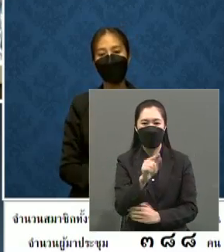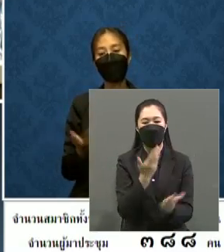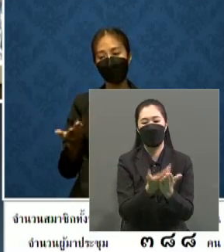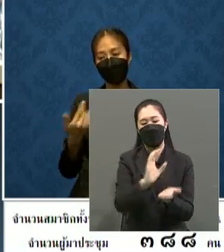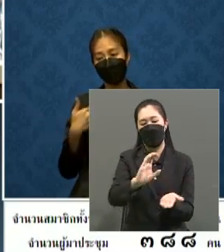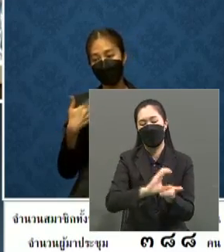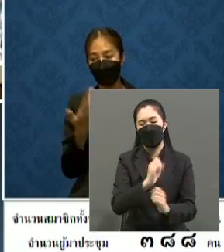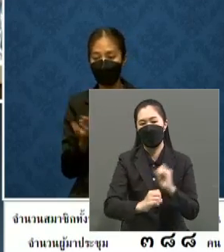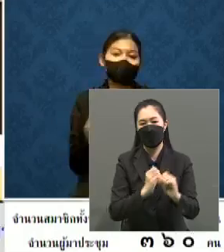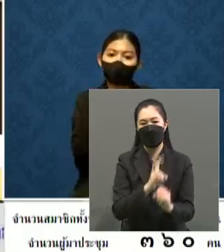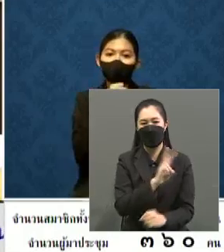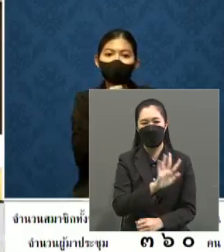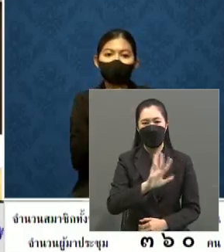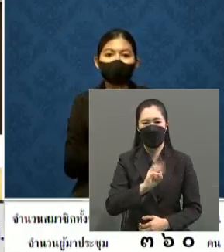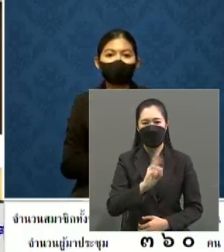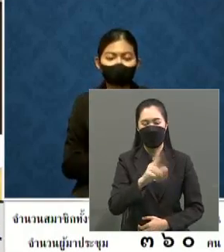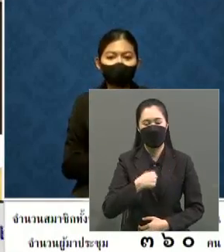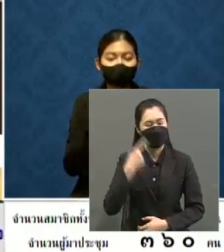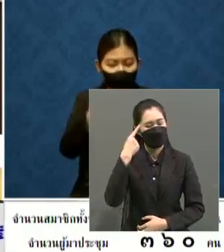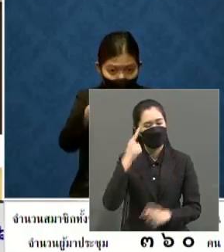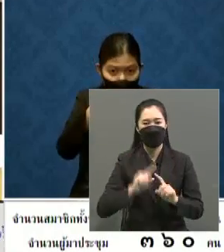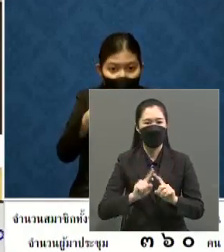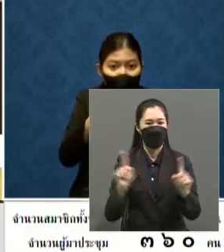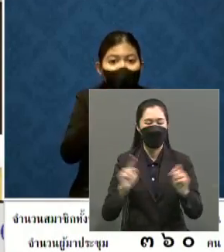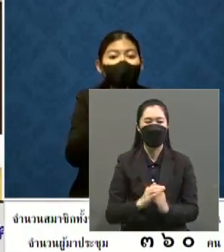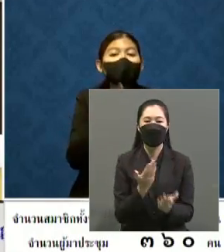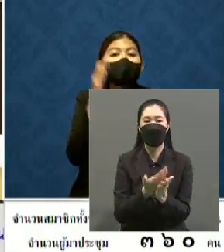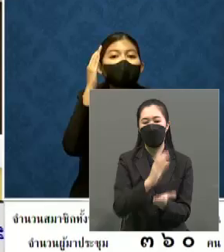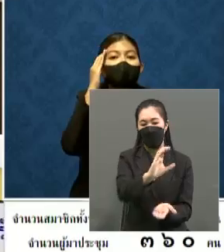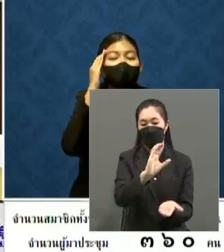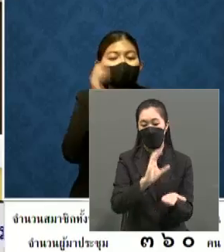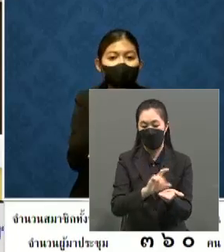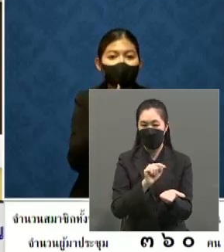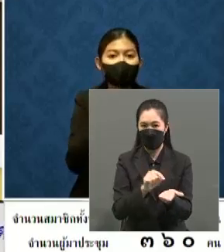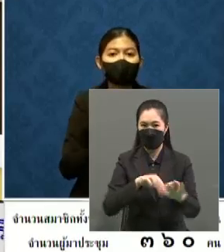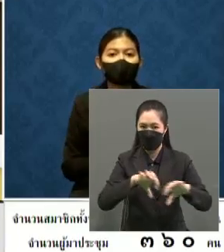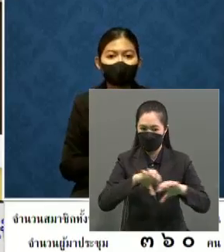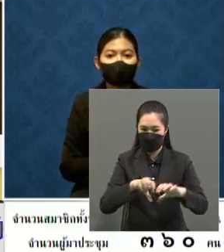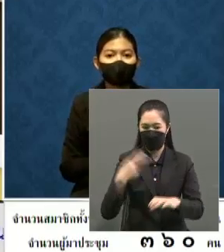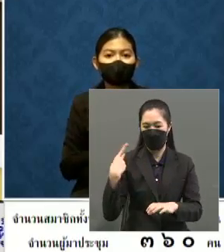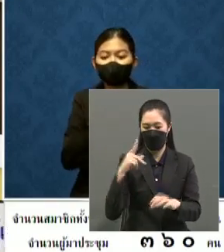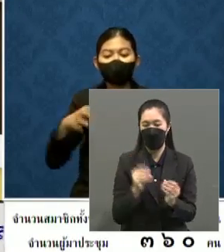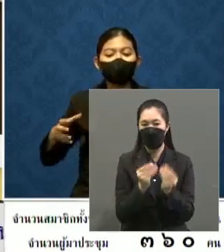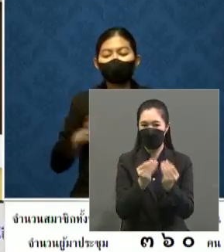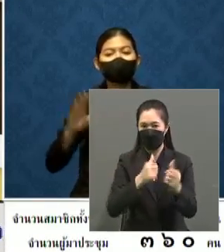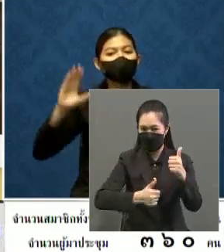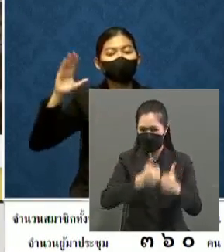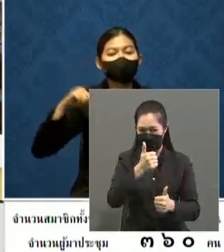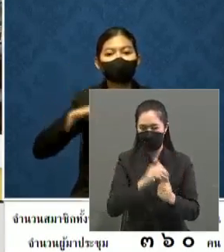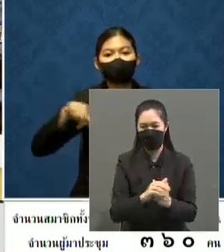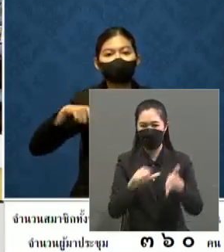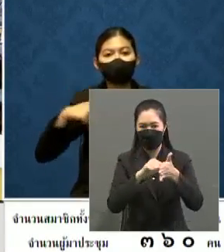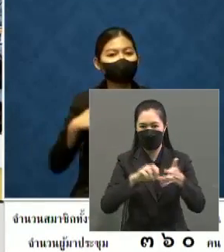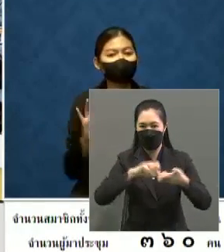าณปี2566โดยขอให้รัฐบาลนำงบประมาณกลับไปจัดสรรให้เกิดประโยชน์สูงสุดตอบโจทย์แก้ปัญห